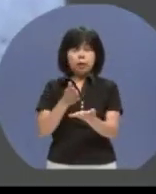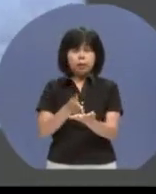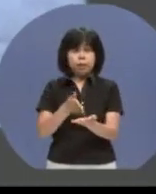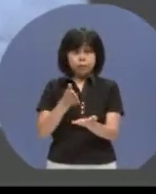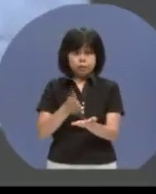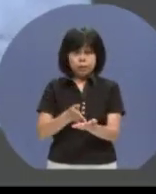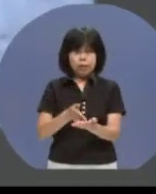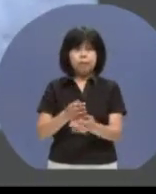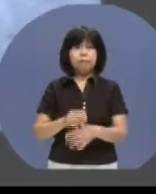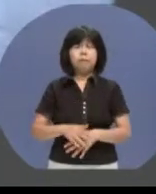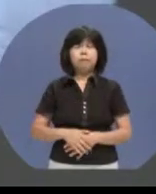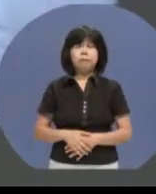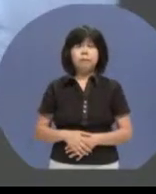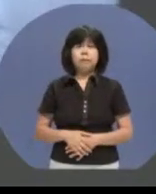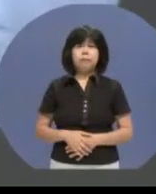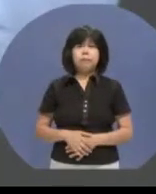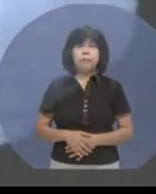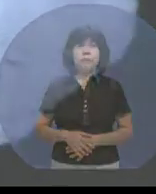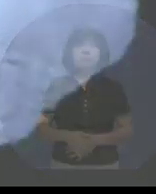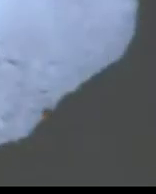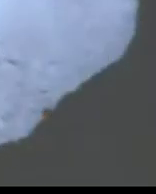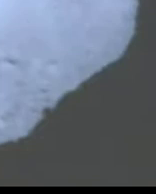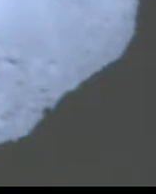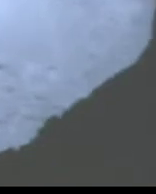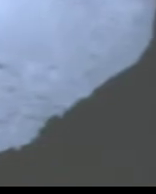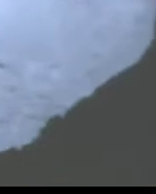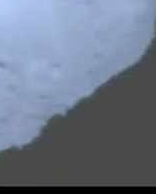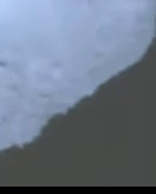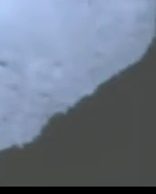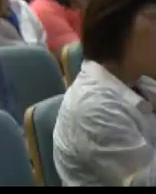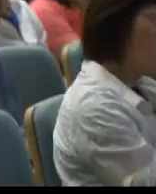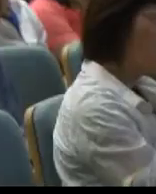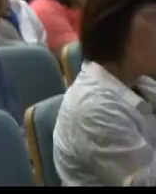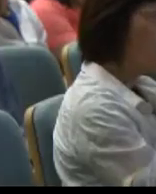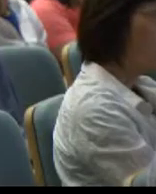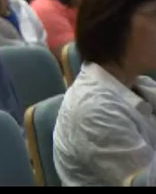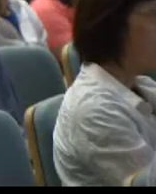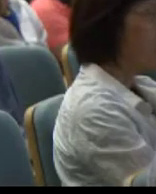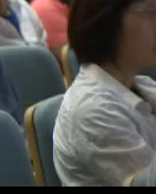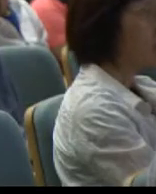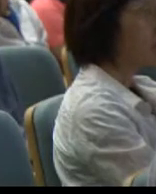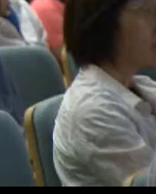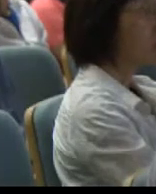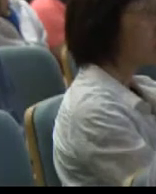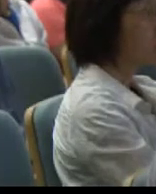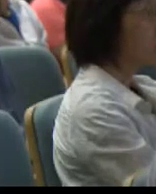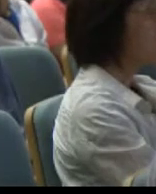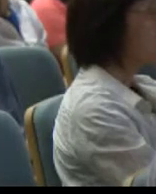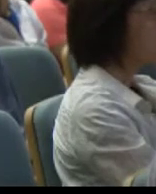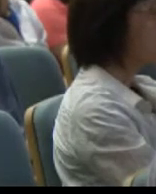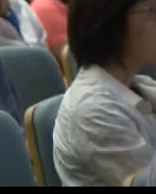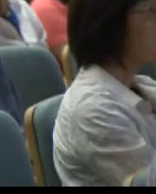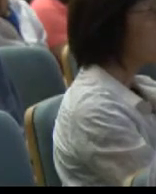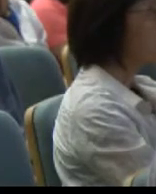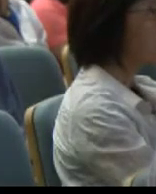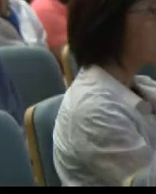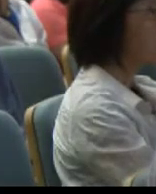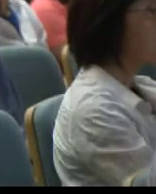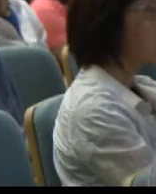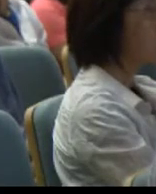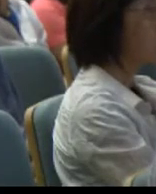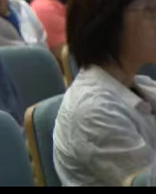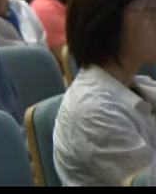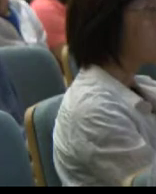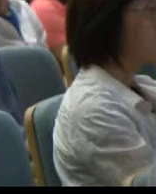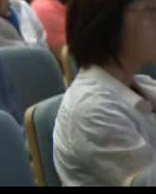この時は、着陸自体が非常にうまくいって、目標の地点に着陸させて帰ってくると、7キロぐらいまで